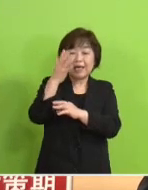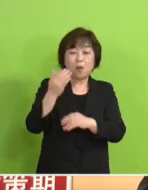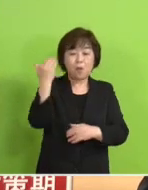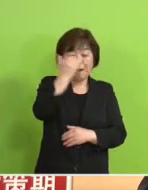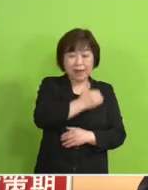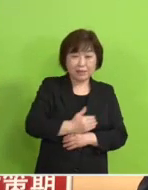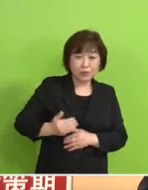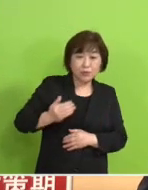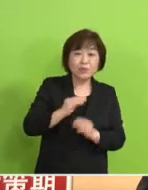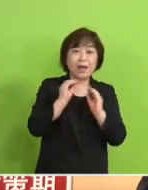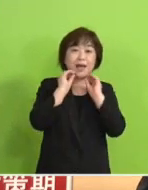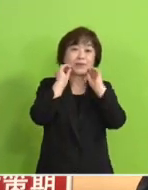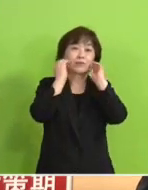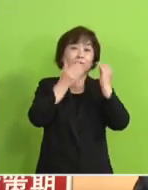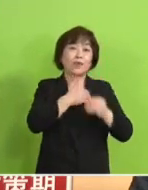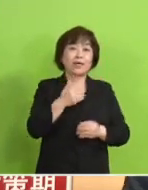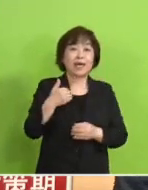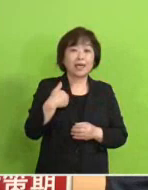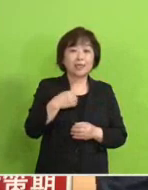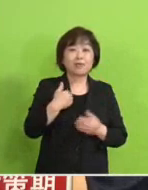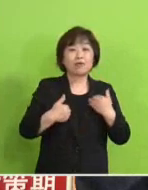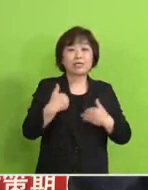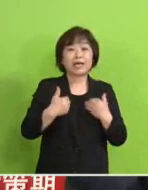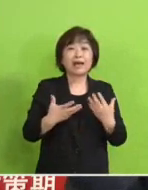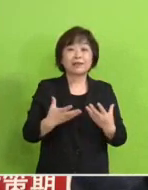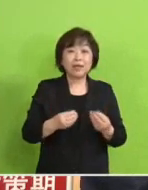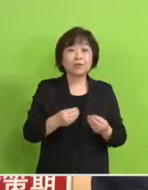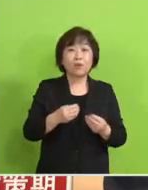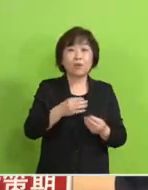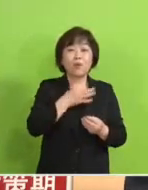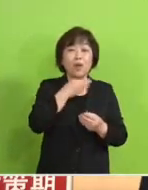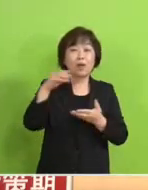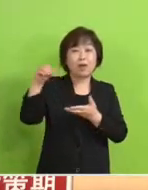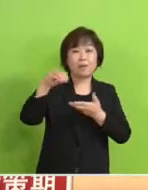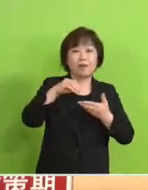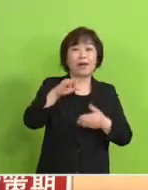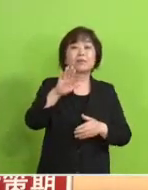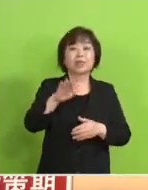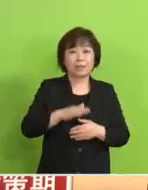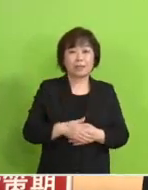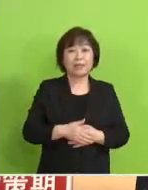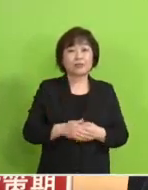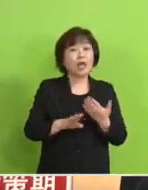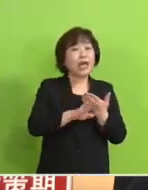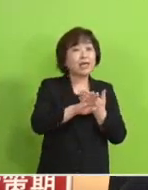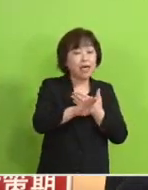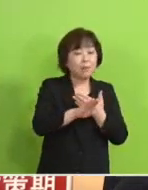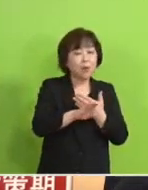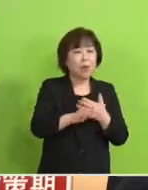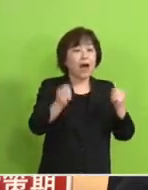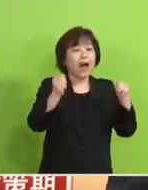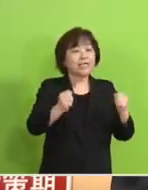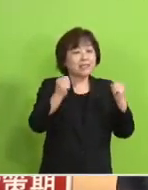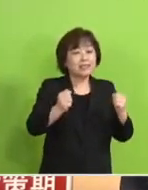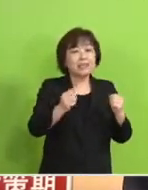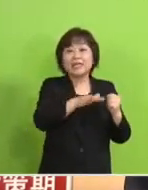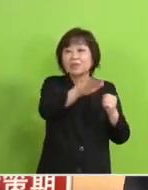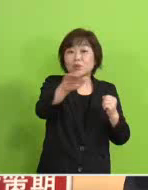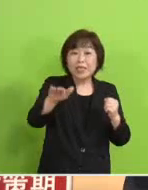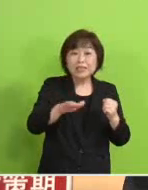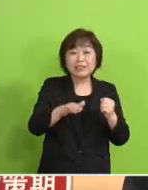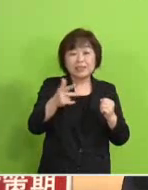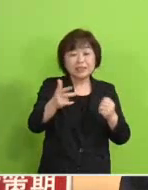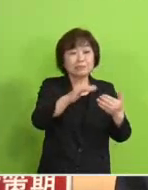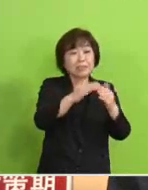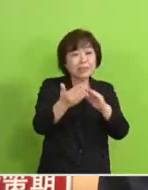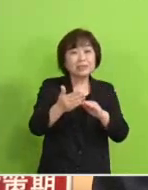感じることができ、嬉しかったなどの声が寄せられました。そしてそれ以外、走られたランナーの市長